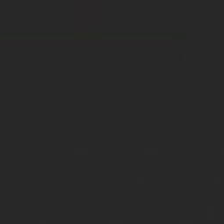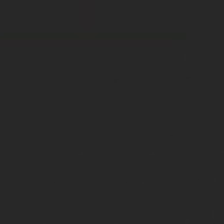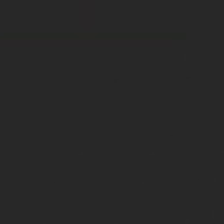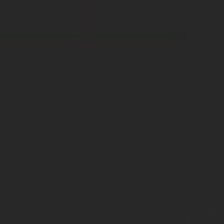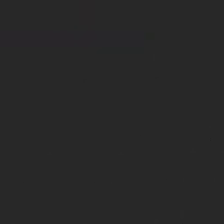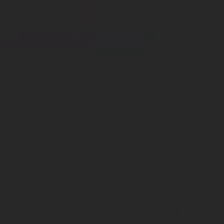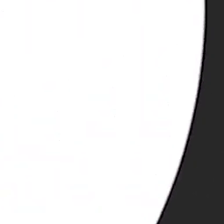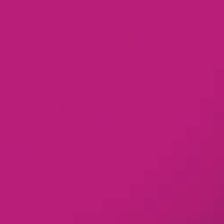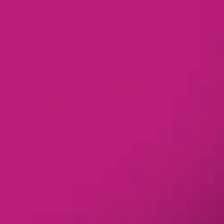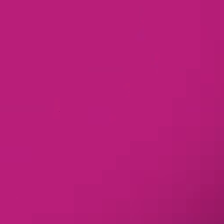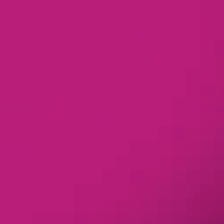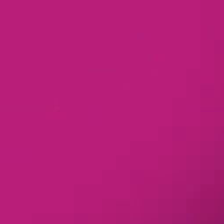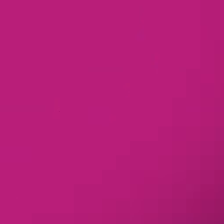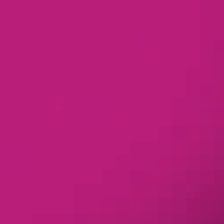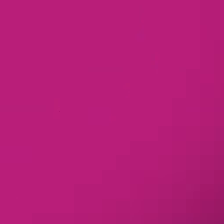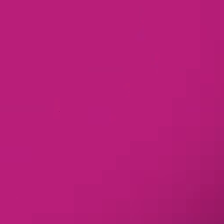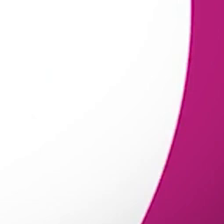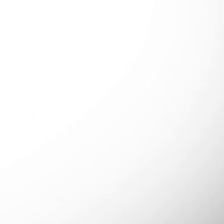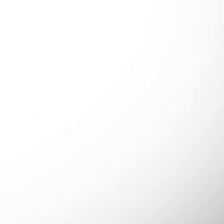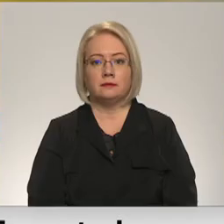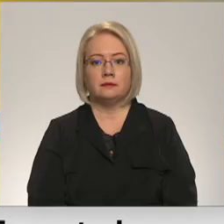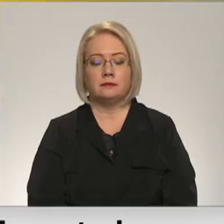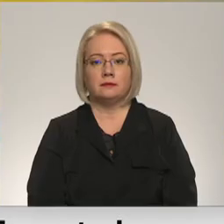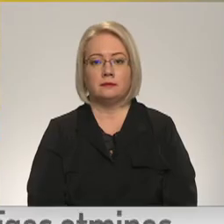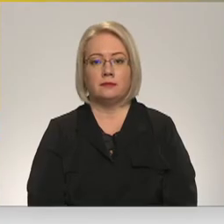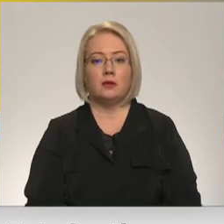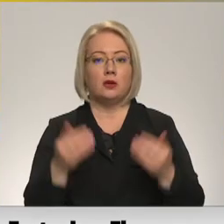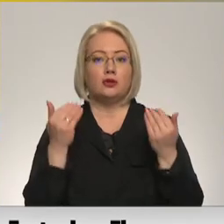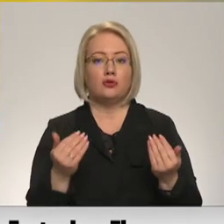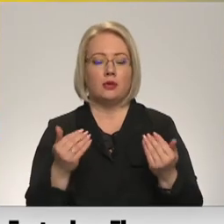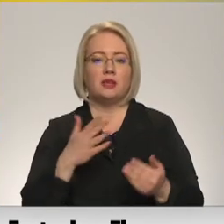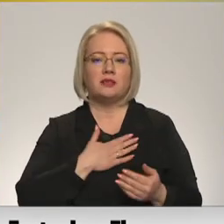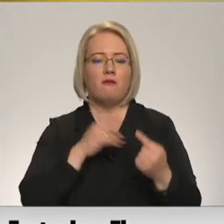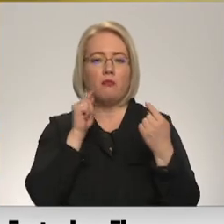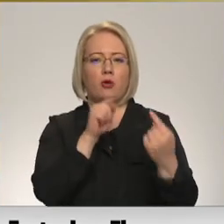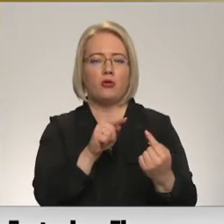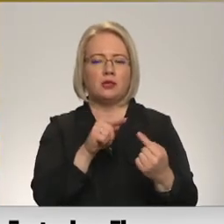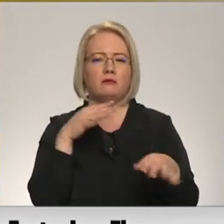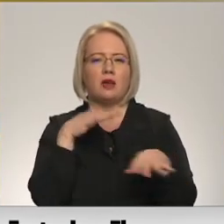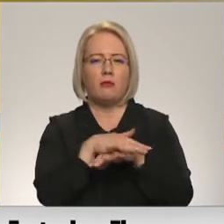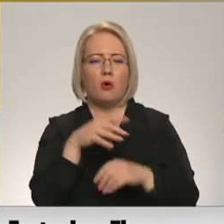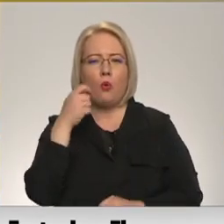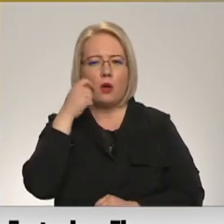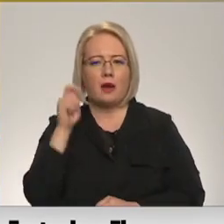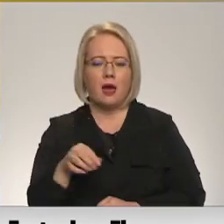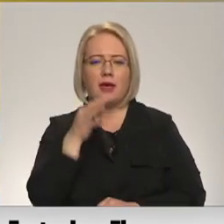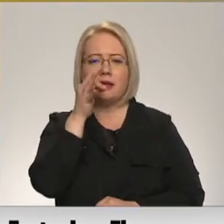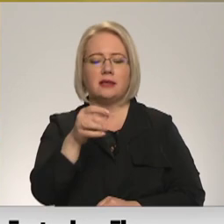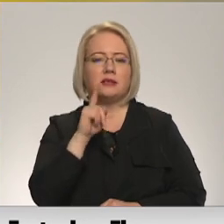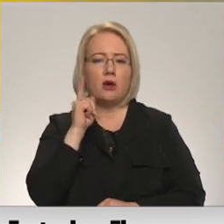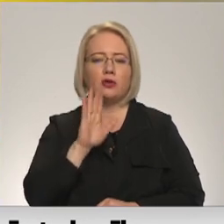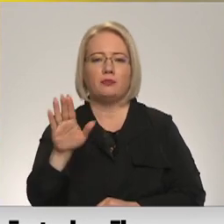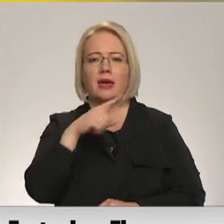Re, viss ēters ir te! Šodien savu protestu pret iebrukumu Ukrainā paudi jaunieši pie